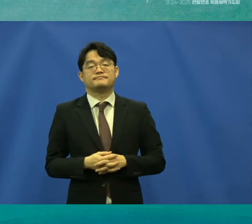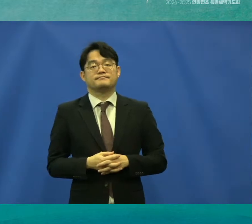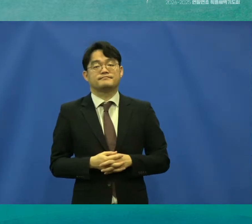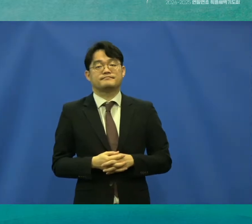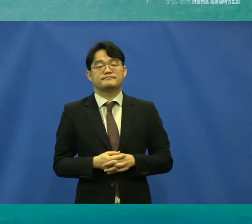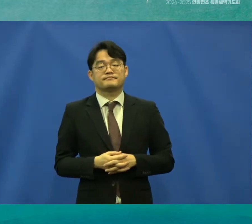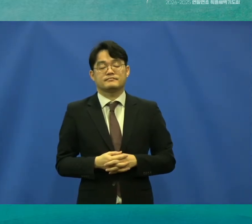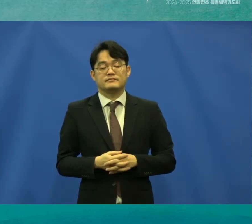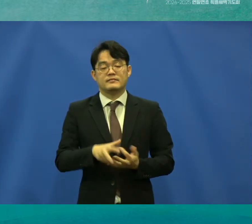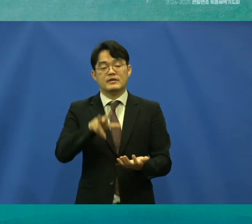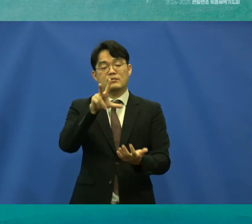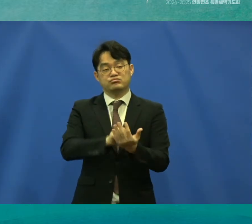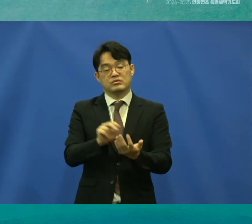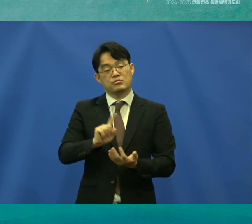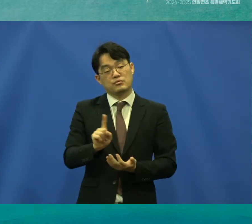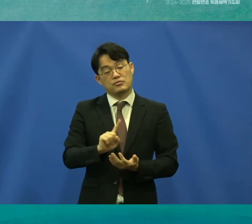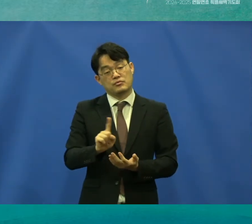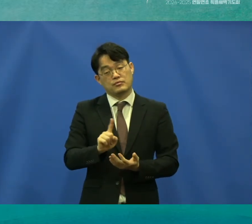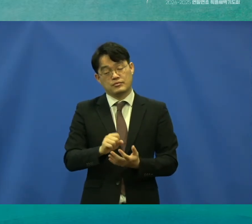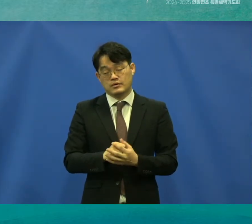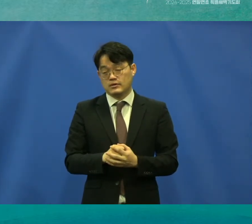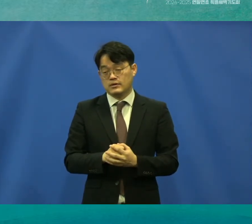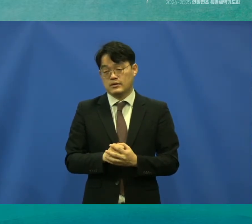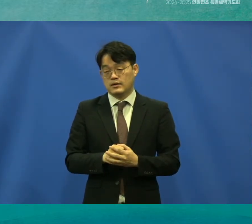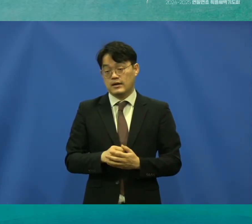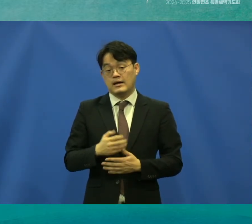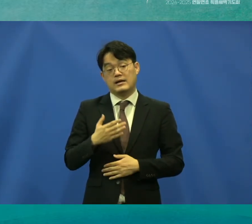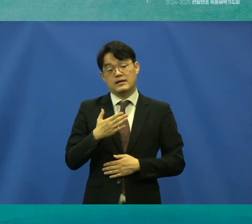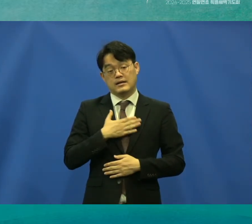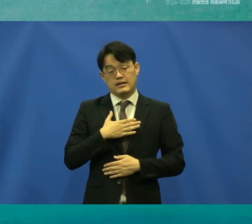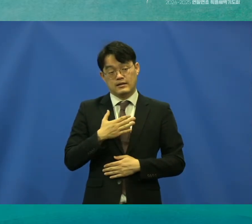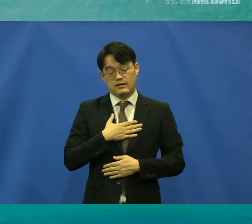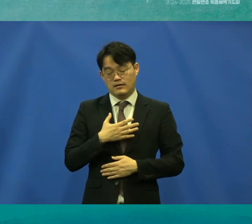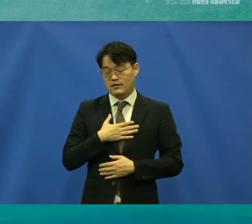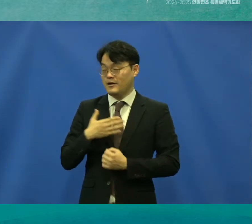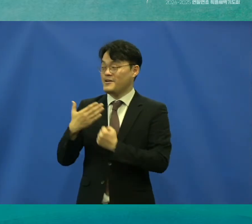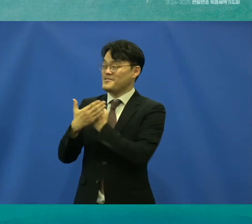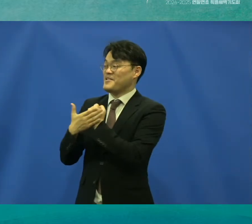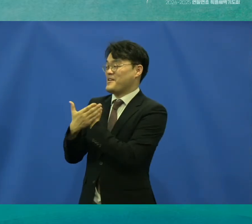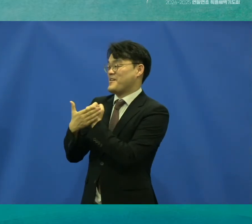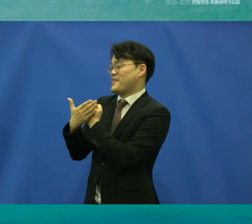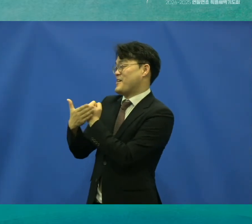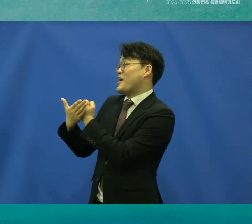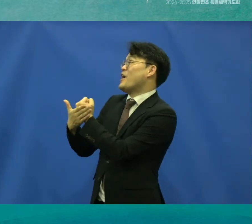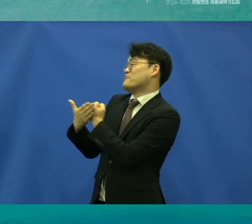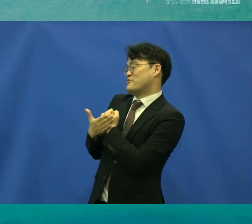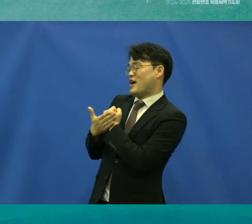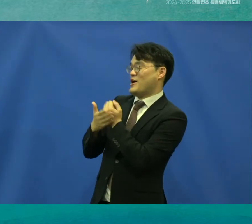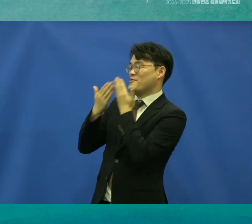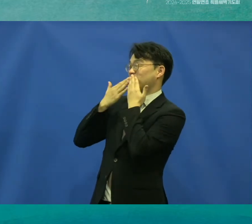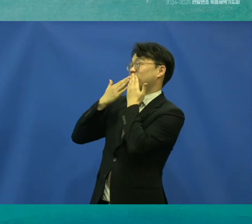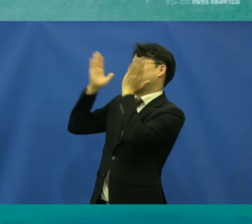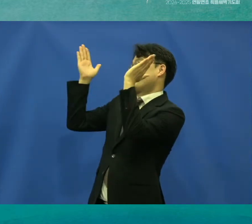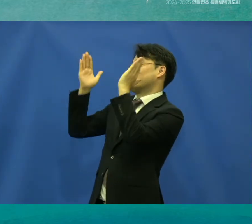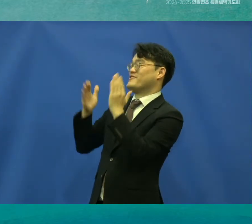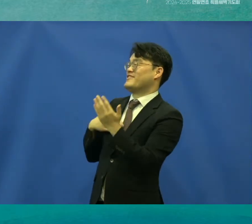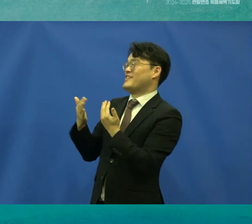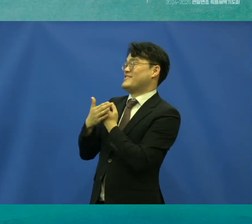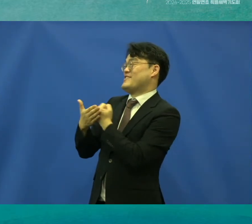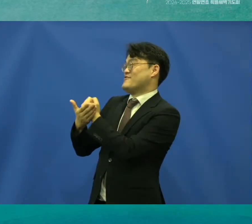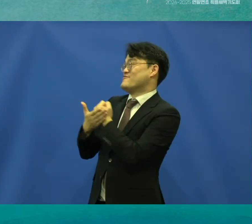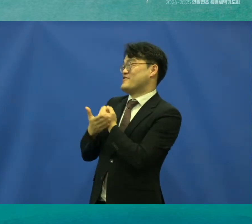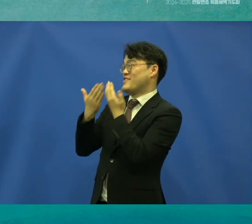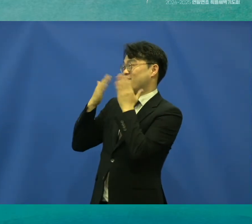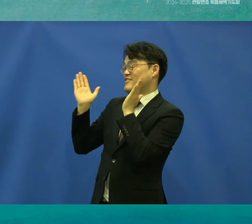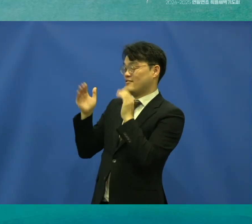근데 문제는 나에게 이 은혜가 베풀어지는 데는 땡큐예요. 근데 내가 보기에 말도 안 되는